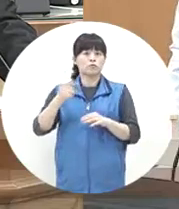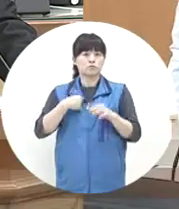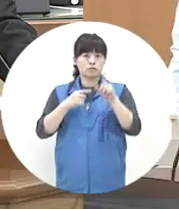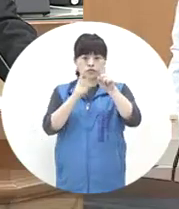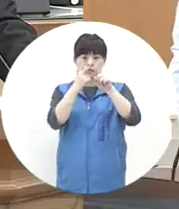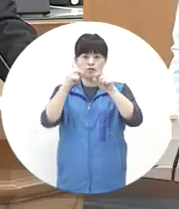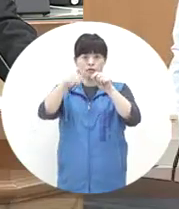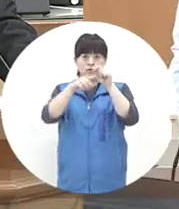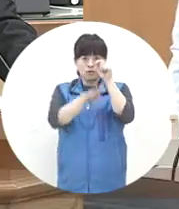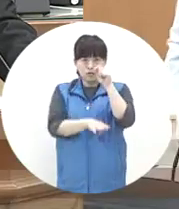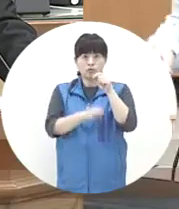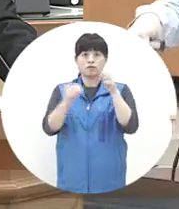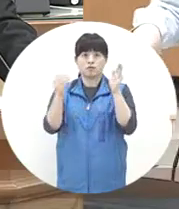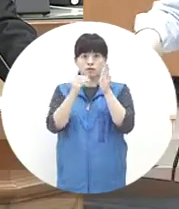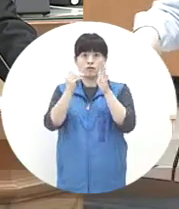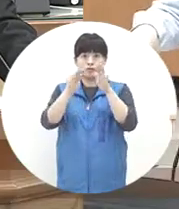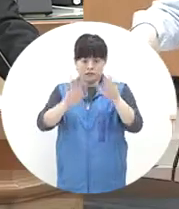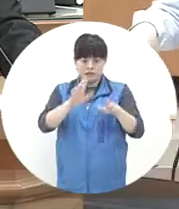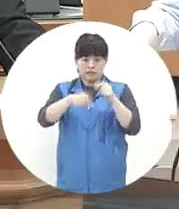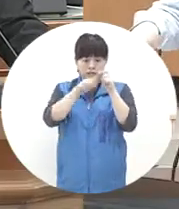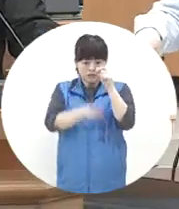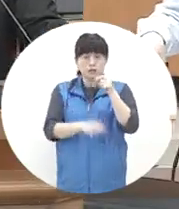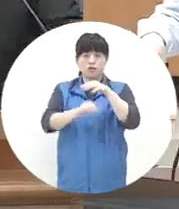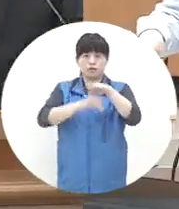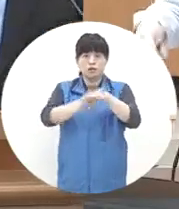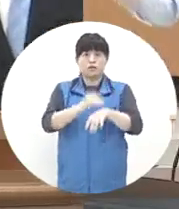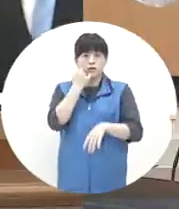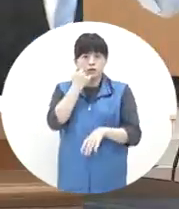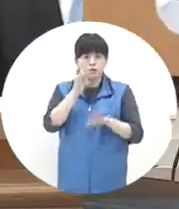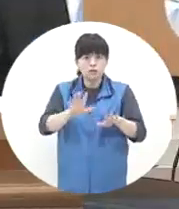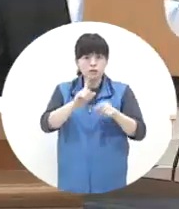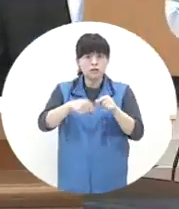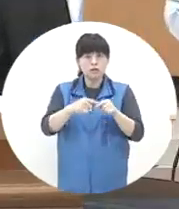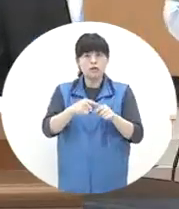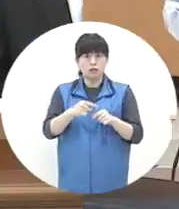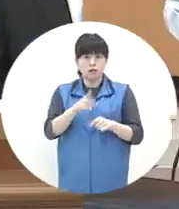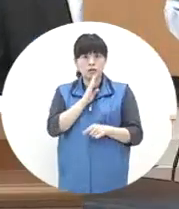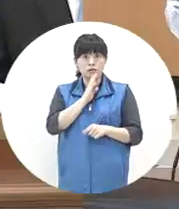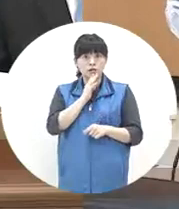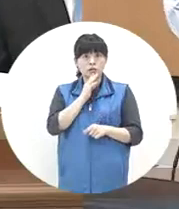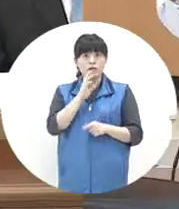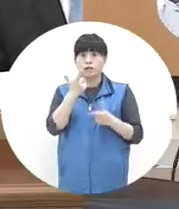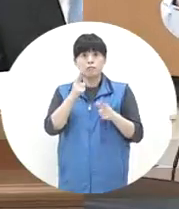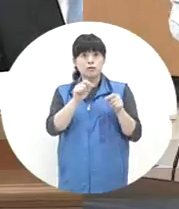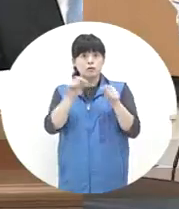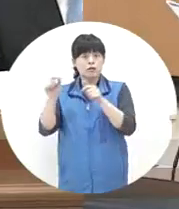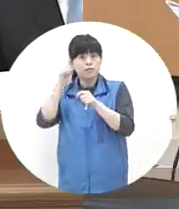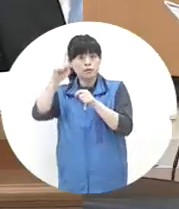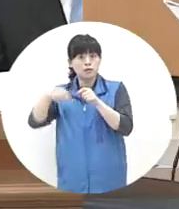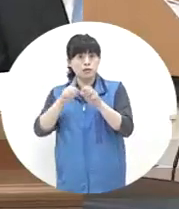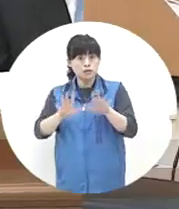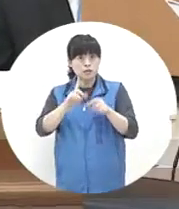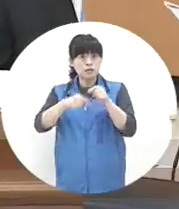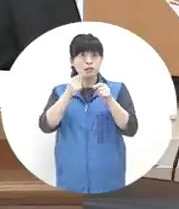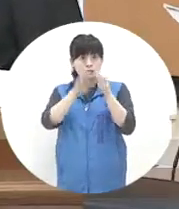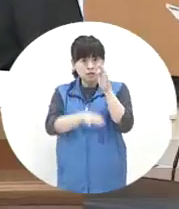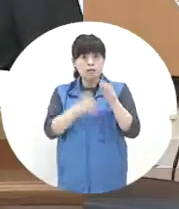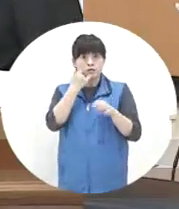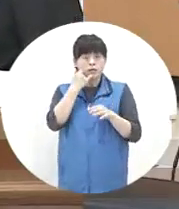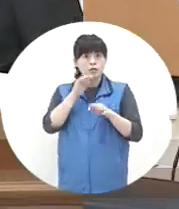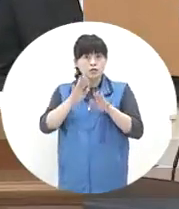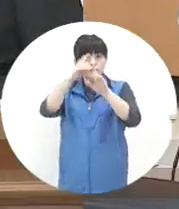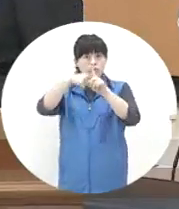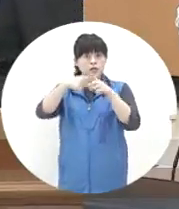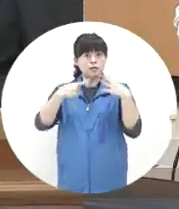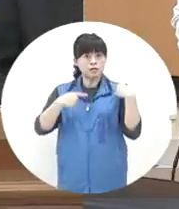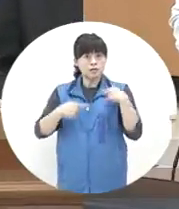底没有啊完成 啊，今年底哦， 对，今年底， 哦，所以不是要到明年，是今年底就可以完成就对了，进度还是一样